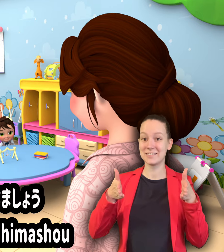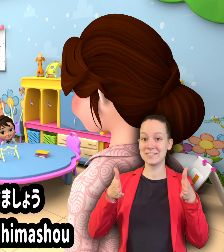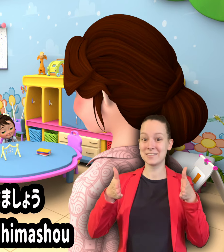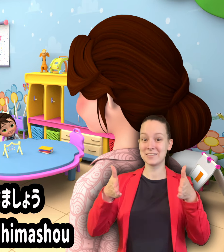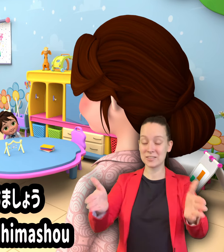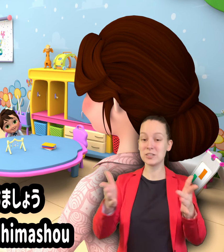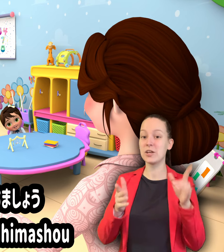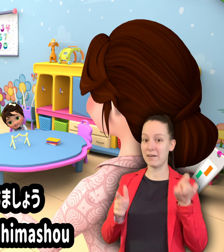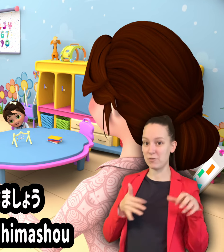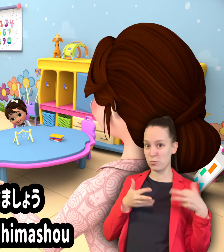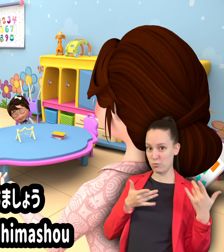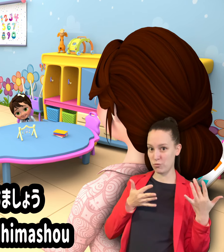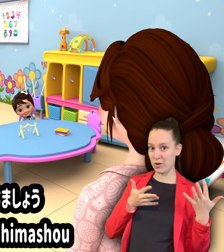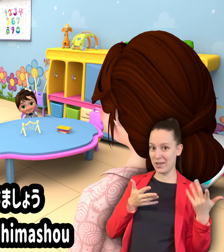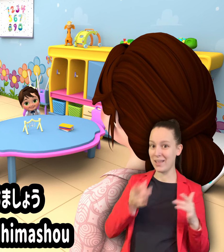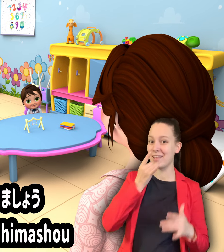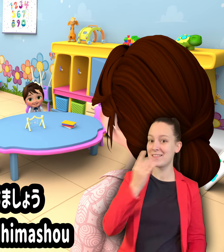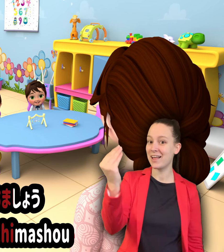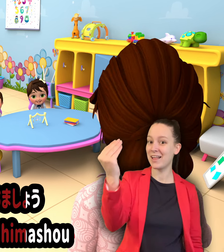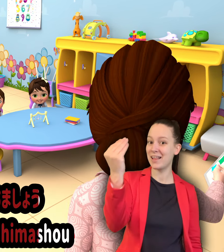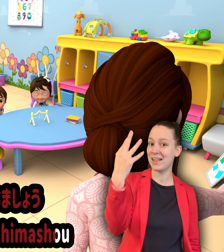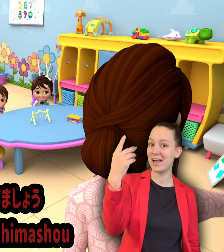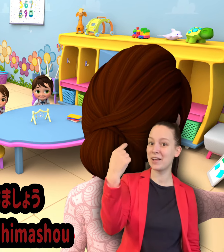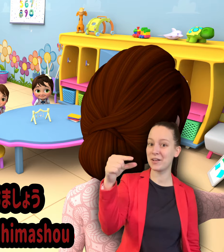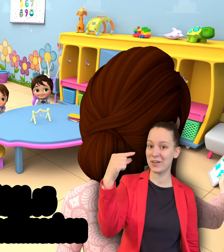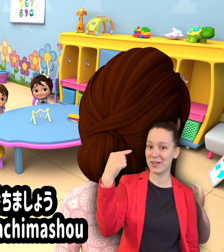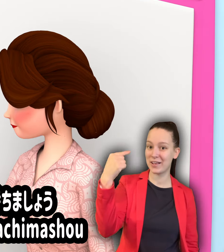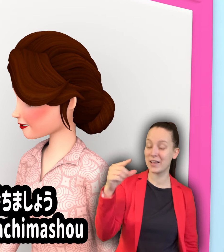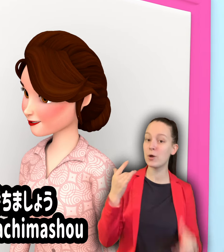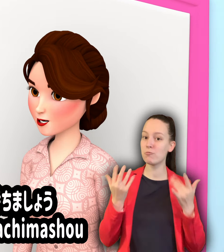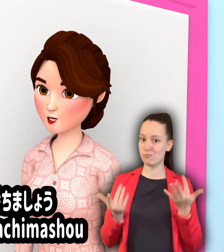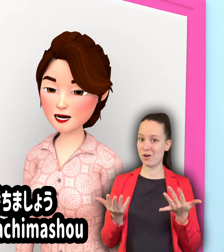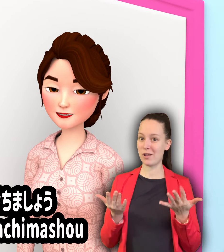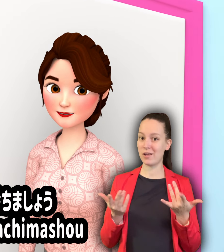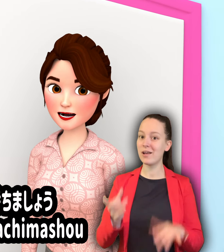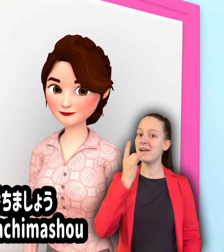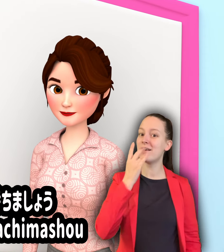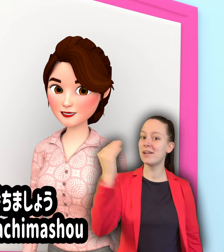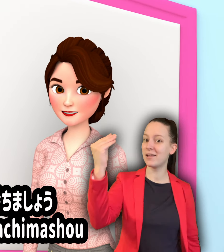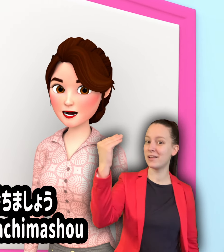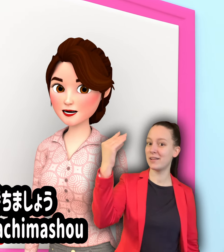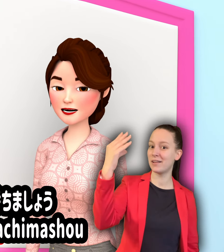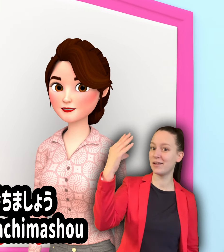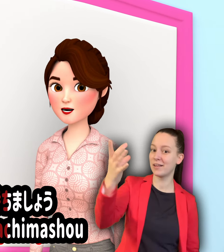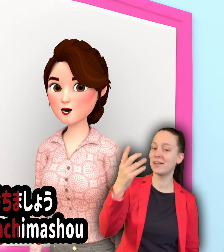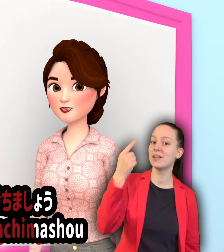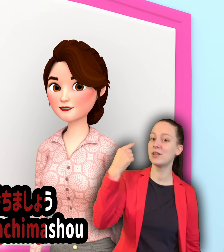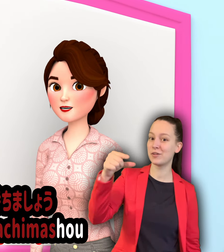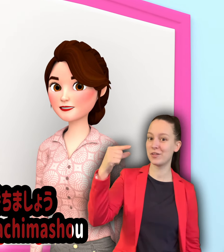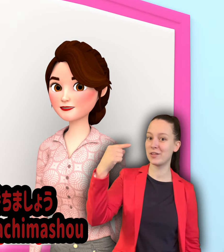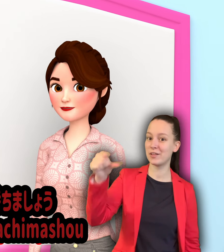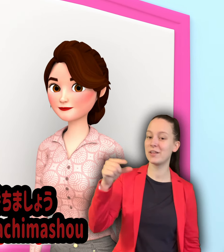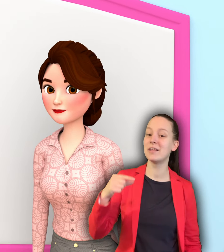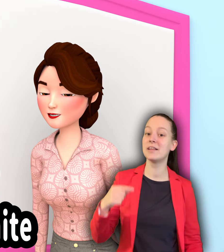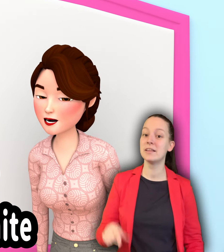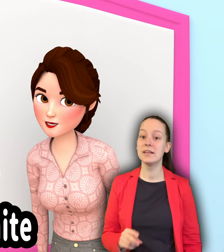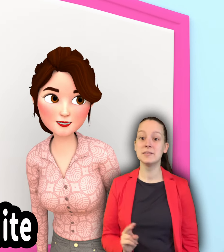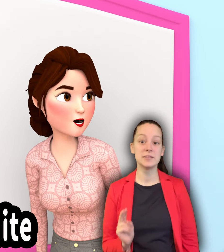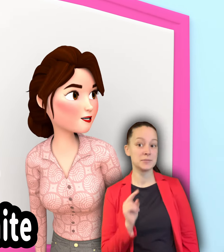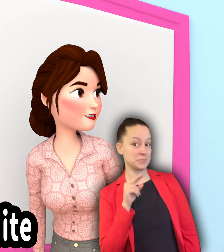ましょう信号青になるまで待ちましょう信号青になるまで待ち